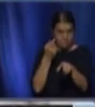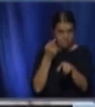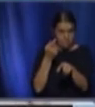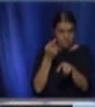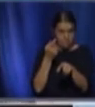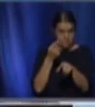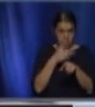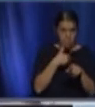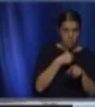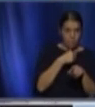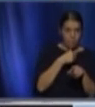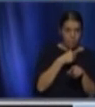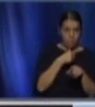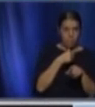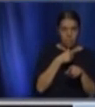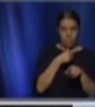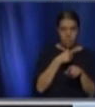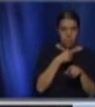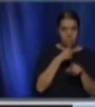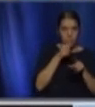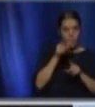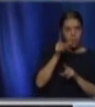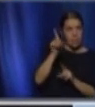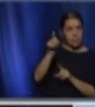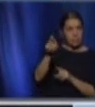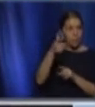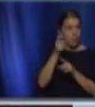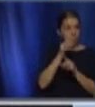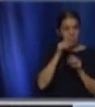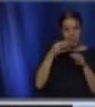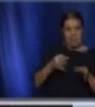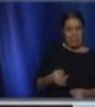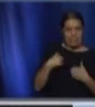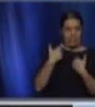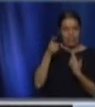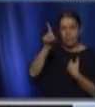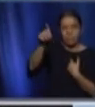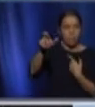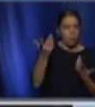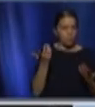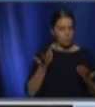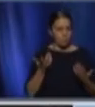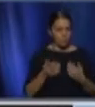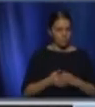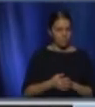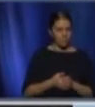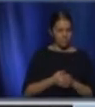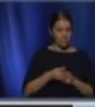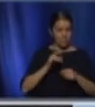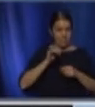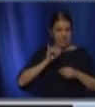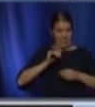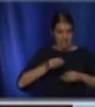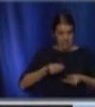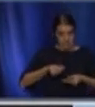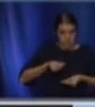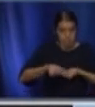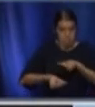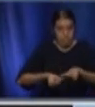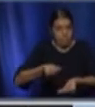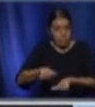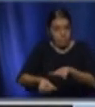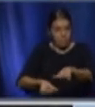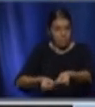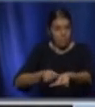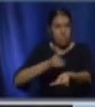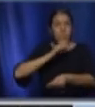la capacité de transmettre, là, d'être plus ou moins transmetteur du virus, qu'il y a une différence entre secondaire 2 et